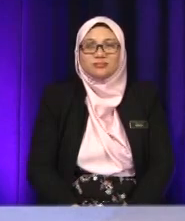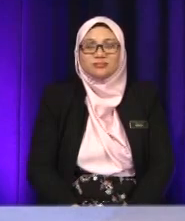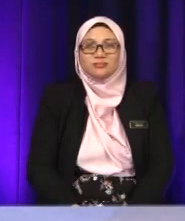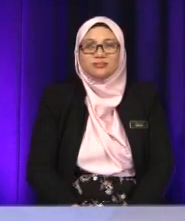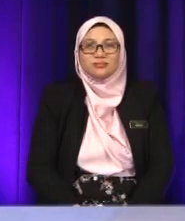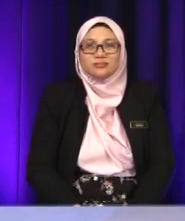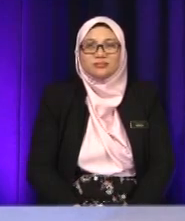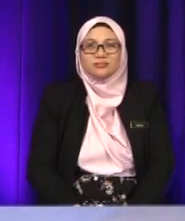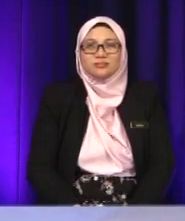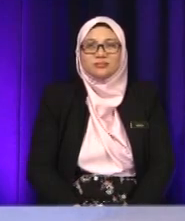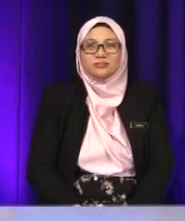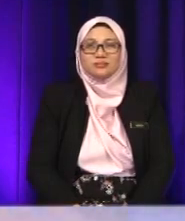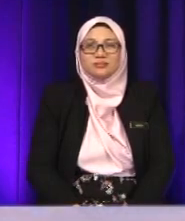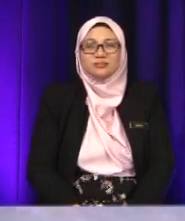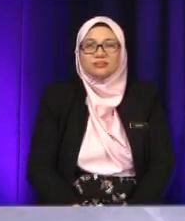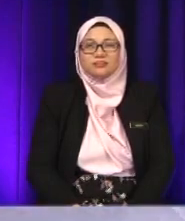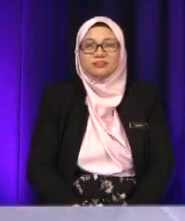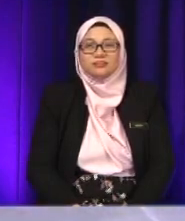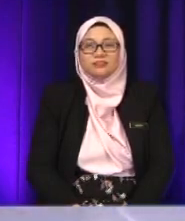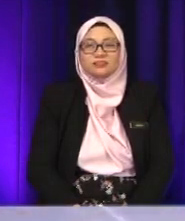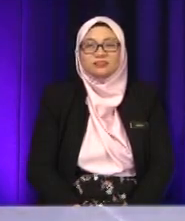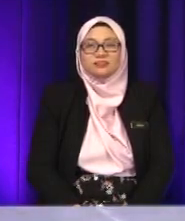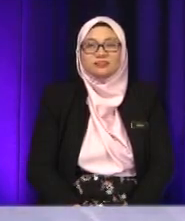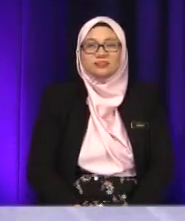ke kanan atau ke kiri